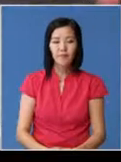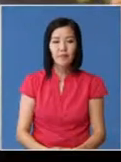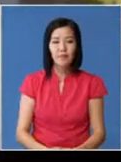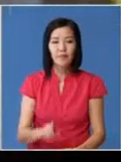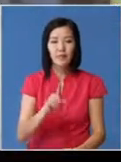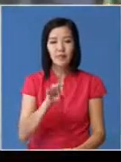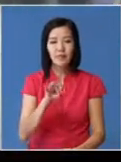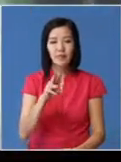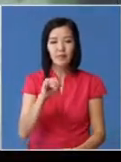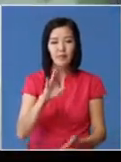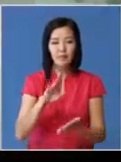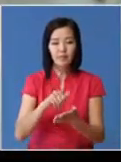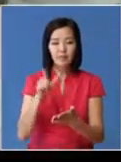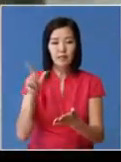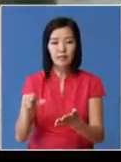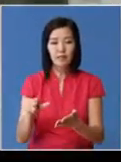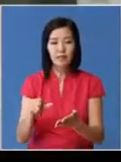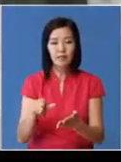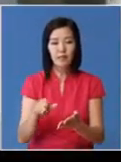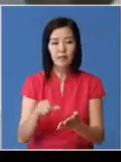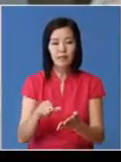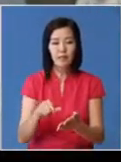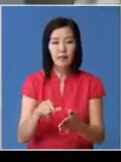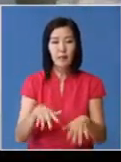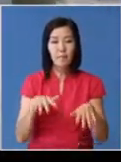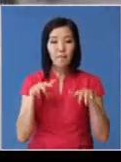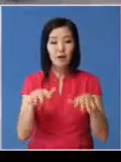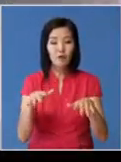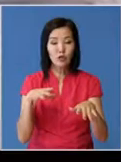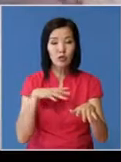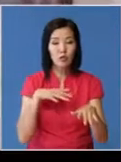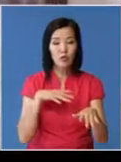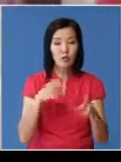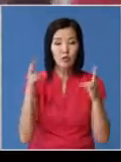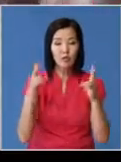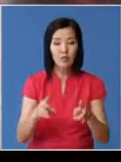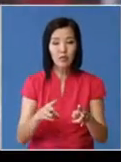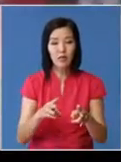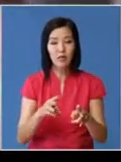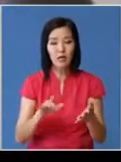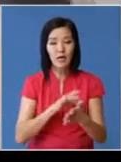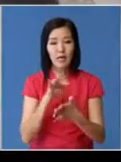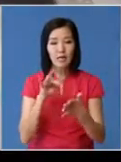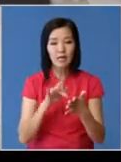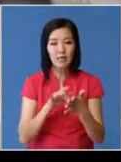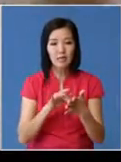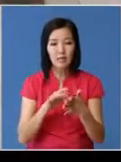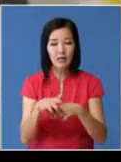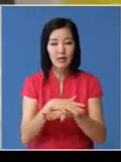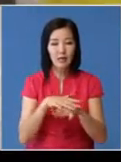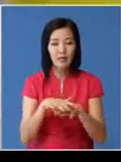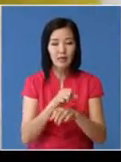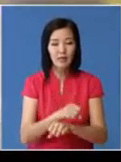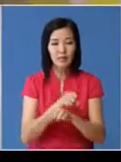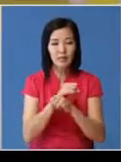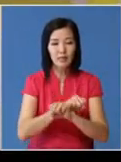Зимбабве президенті Эмерсон Мнангагваға қастандық жасалды. Оқиға Булавайо қаласында өтіп жатқан митинг кезінде болған.